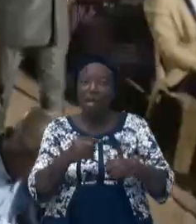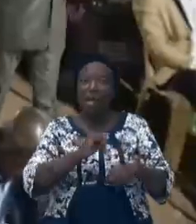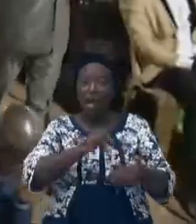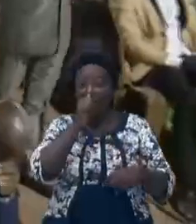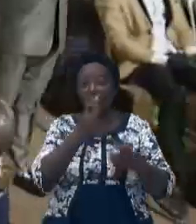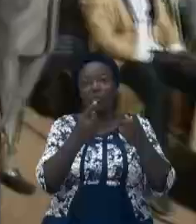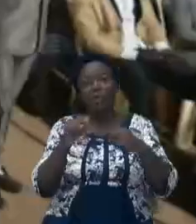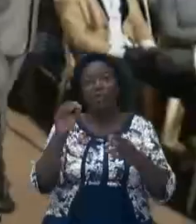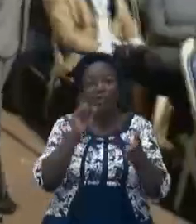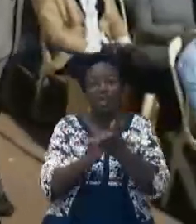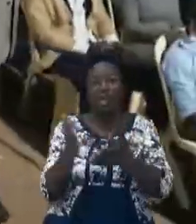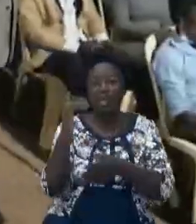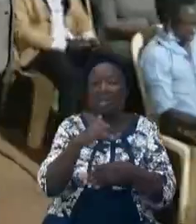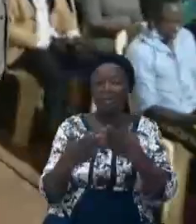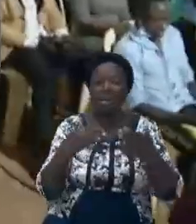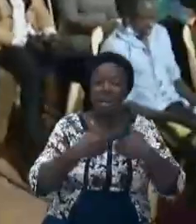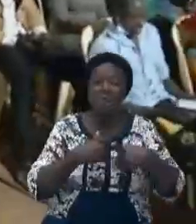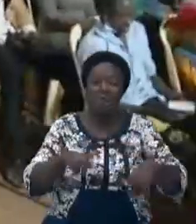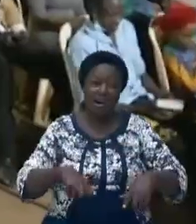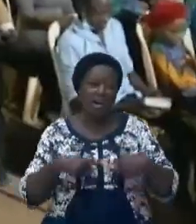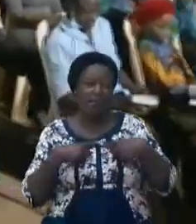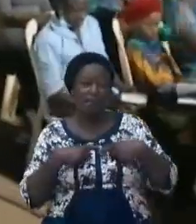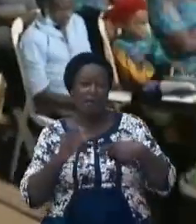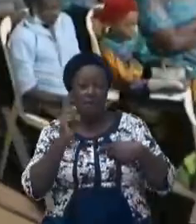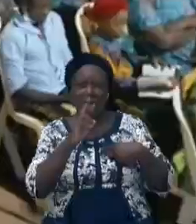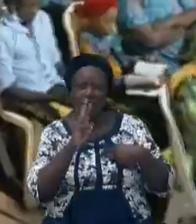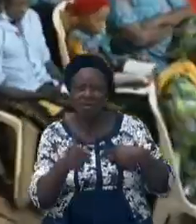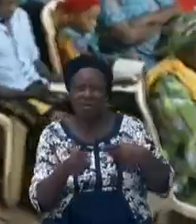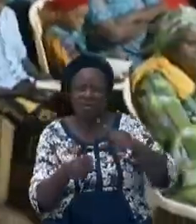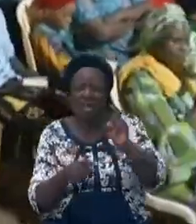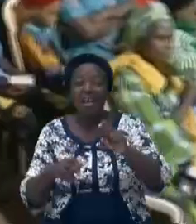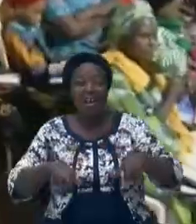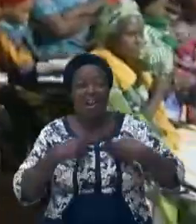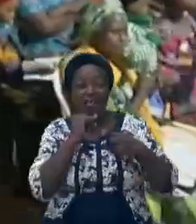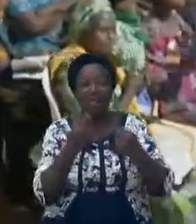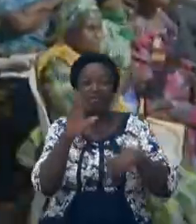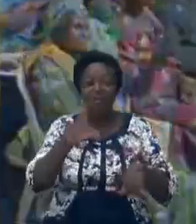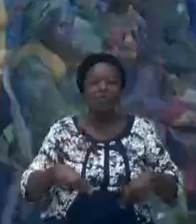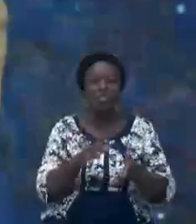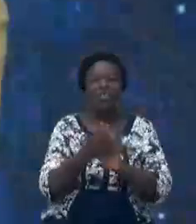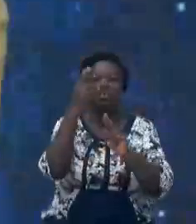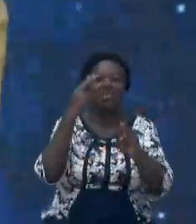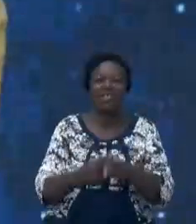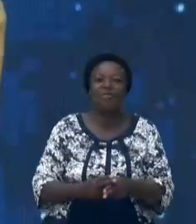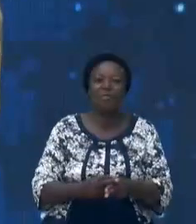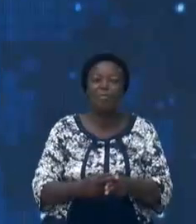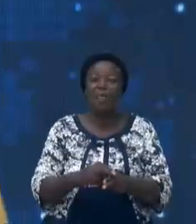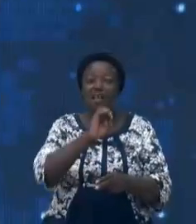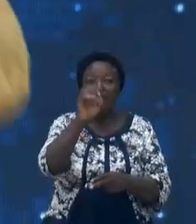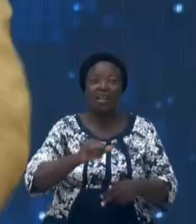suis venu pour qu'ils aient la vie la vie vois tu